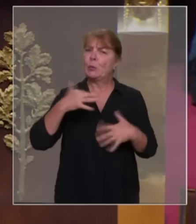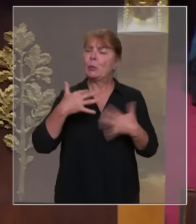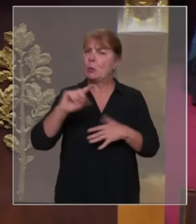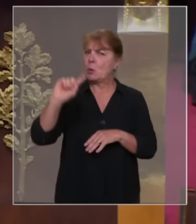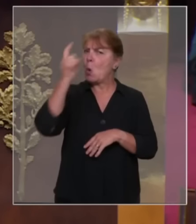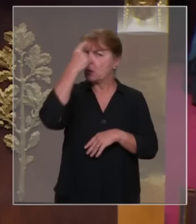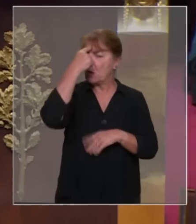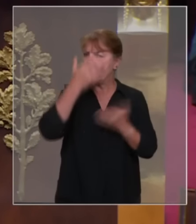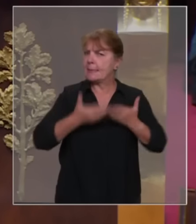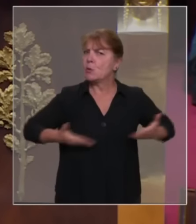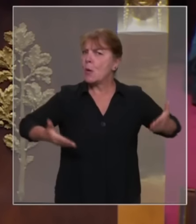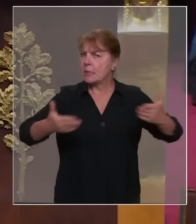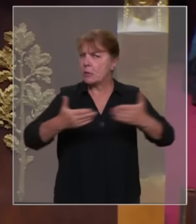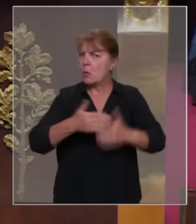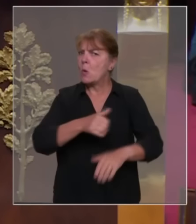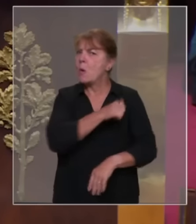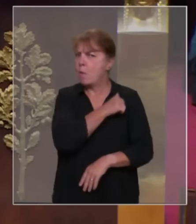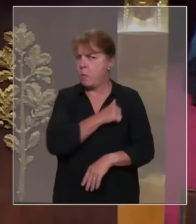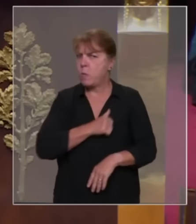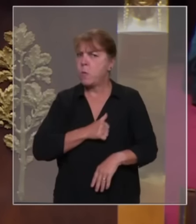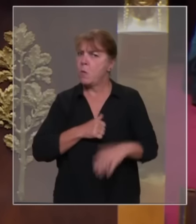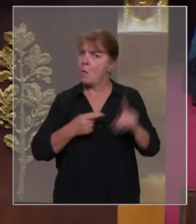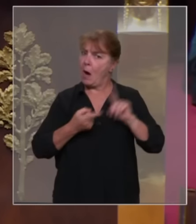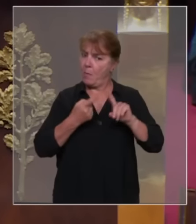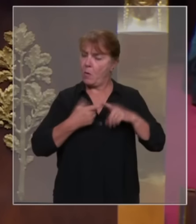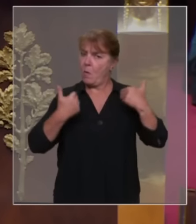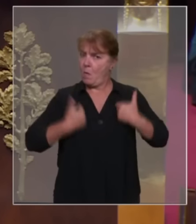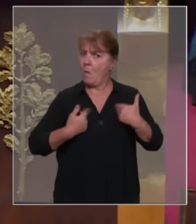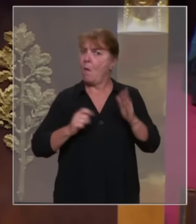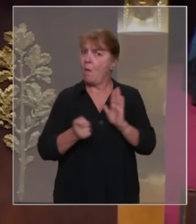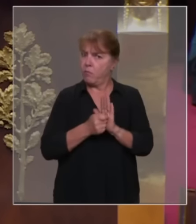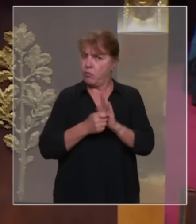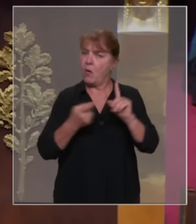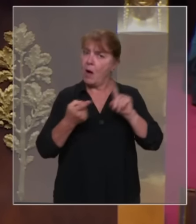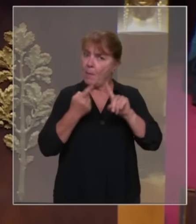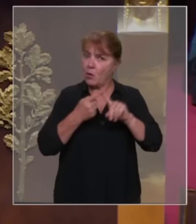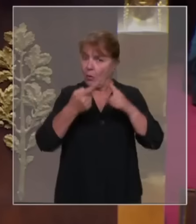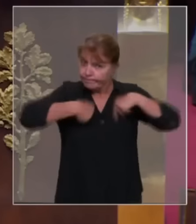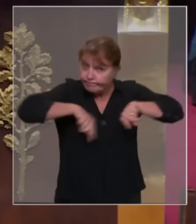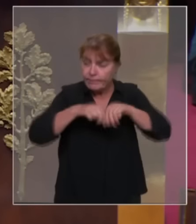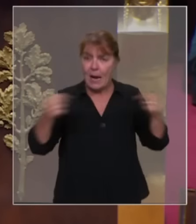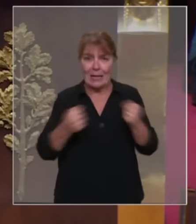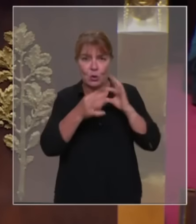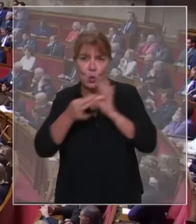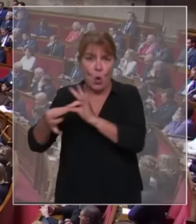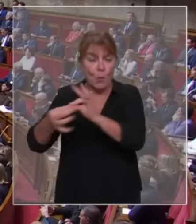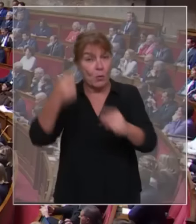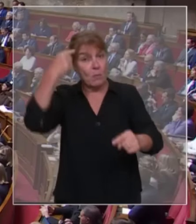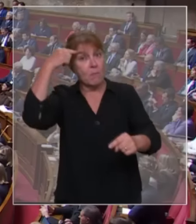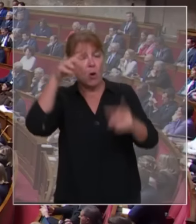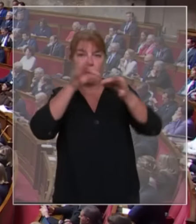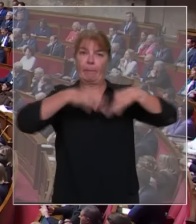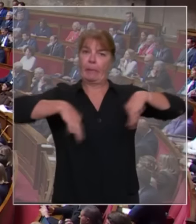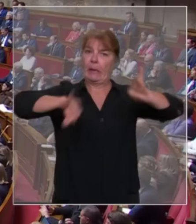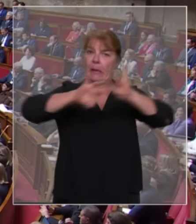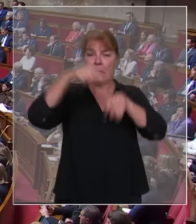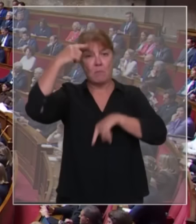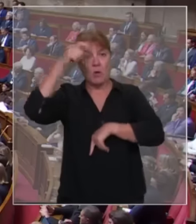gravité et de l'importance de ce moment pour notre action commune au service du pays et pour les